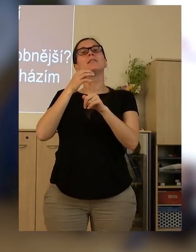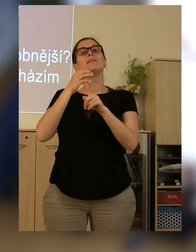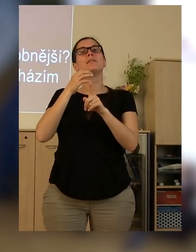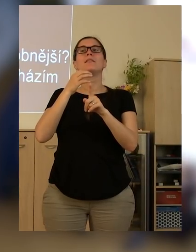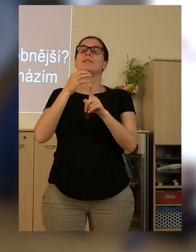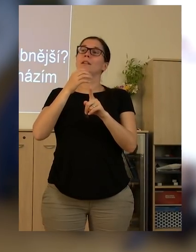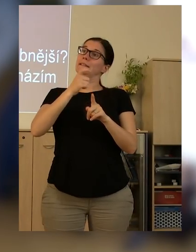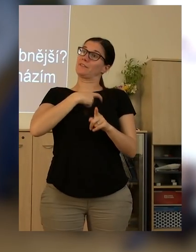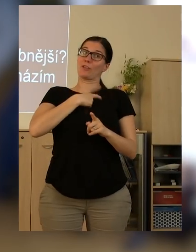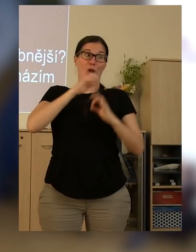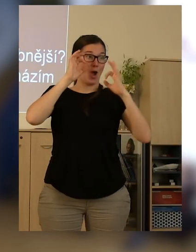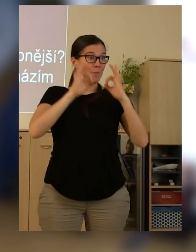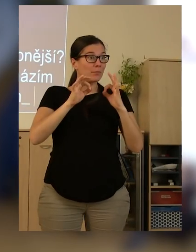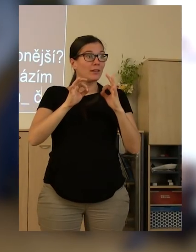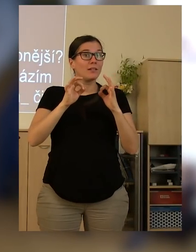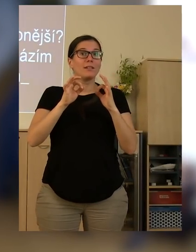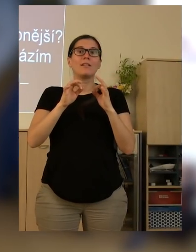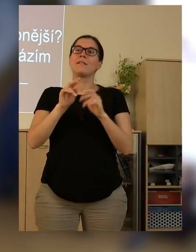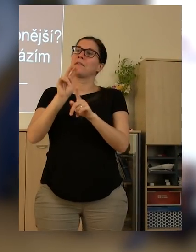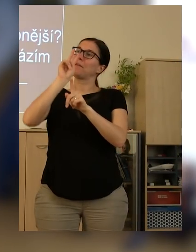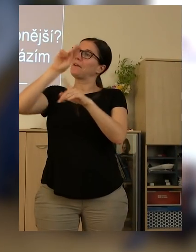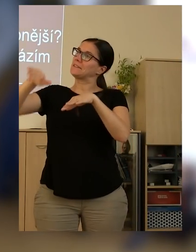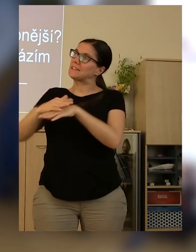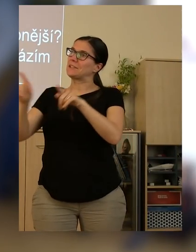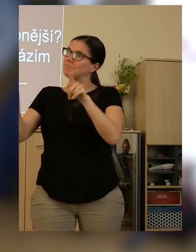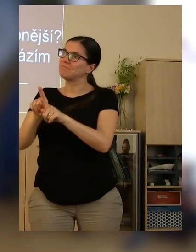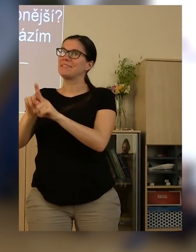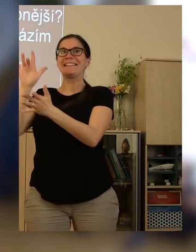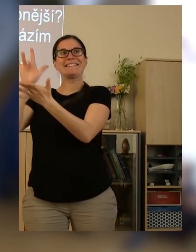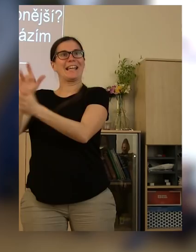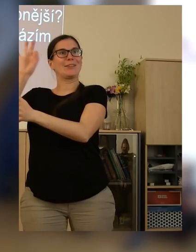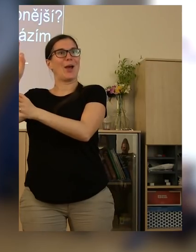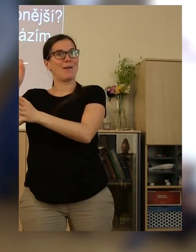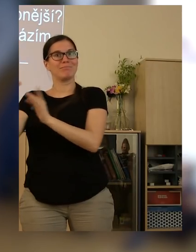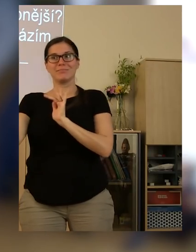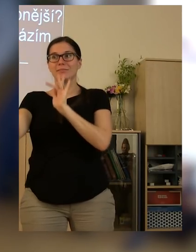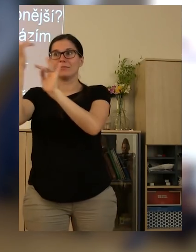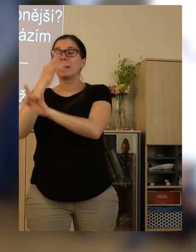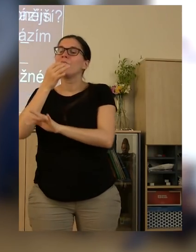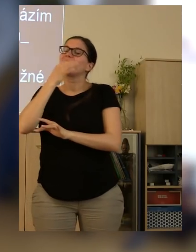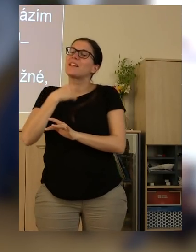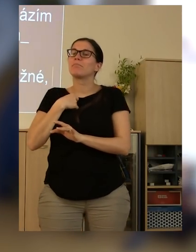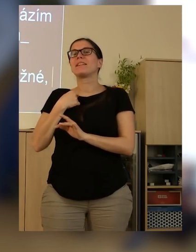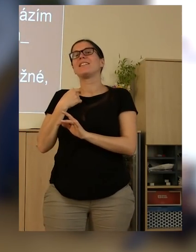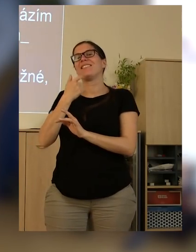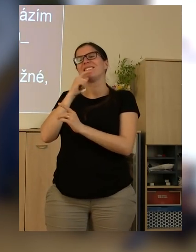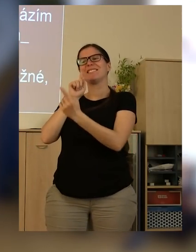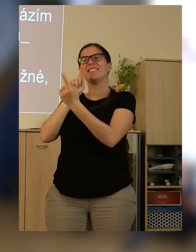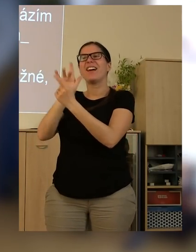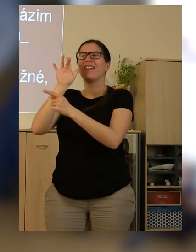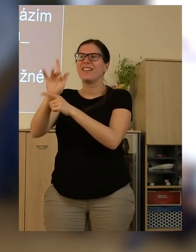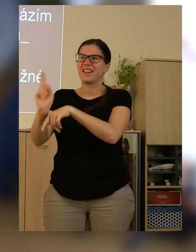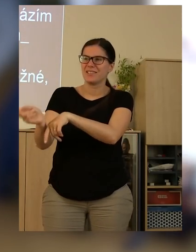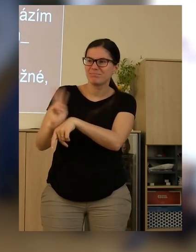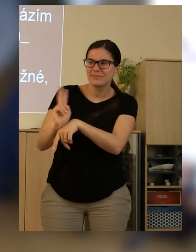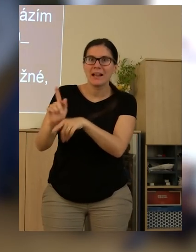úmysl? Není to pravděpodobnější? Není možný, že jestliže přicházím někoho podvést, tak budu hodně sledovat,